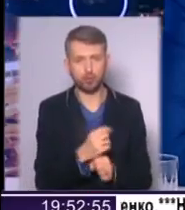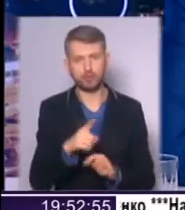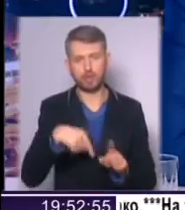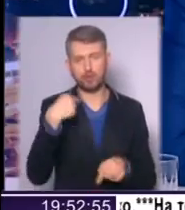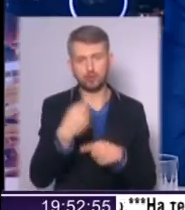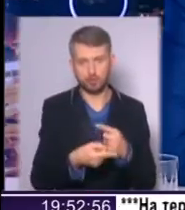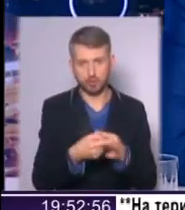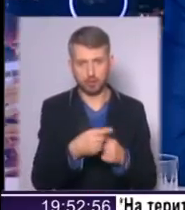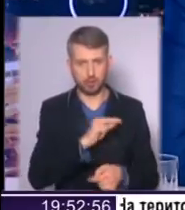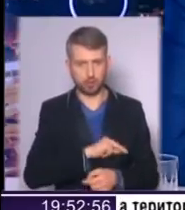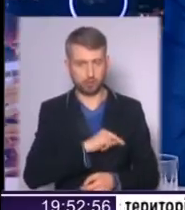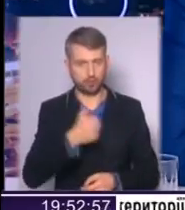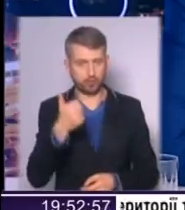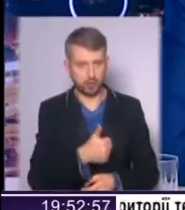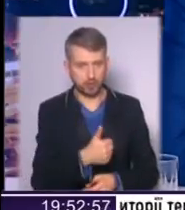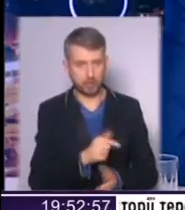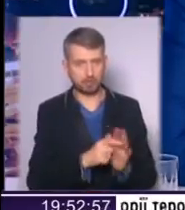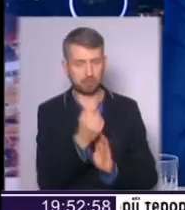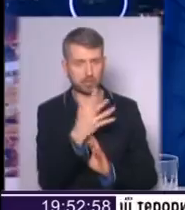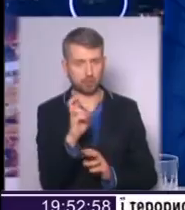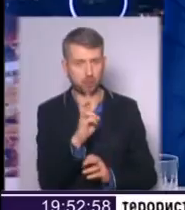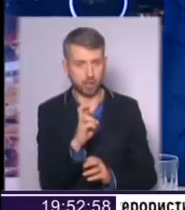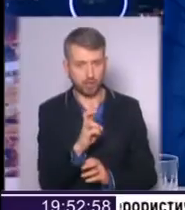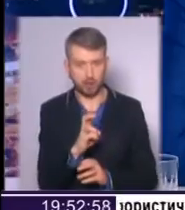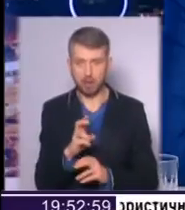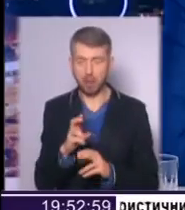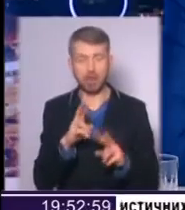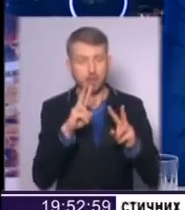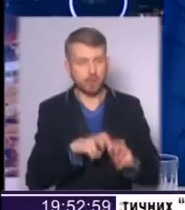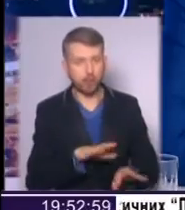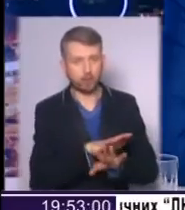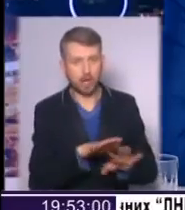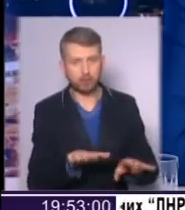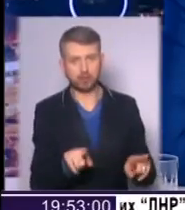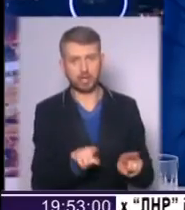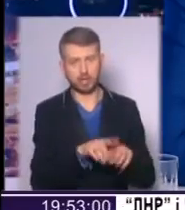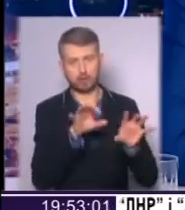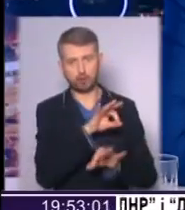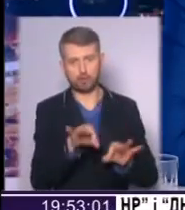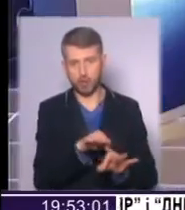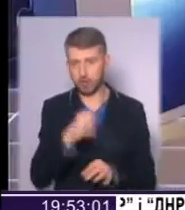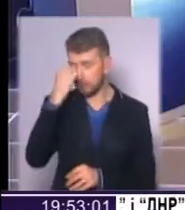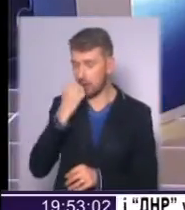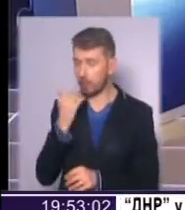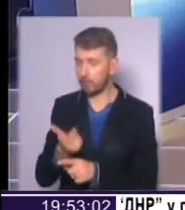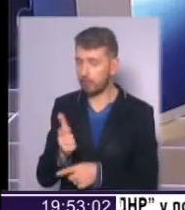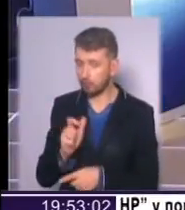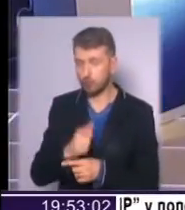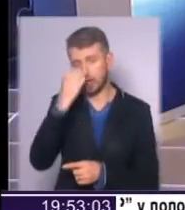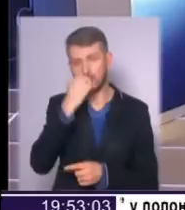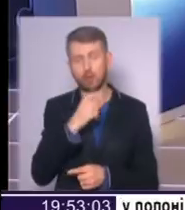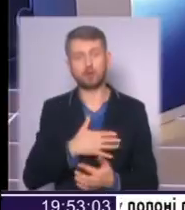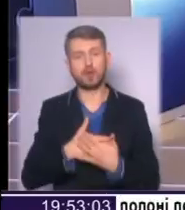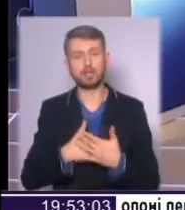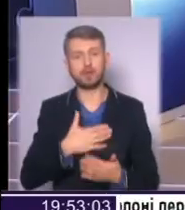наступної пленарного тижня з 15 березня. Не розглянувши такі важливі закони. Законопроект, да. Дякую вам дуже за цікаву бесіду. Дякую за активність